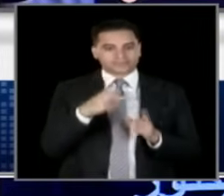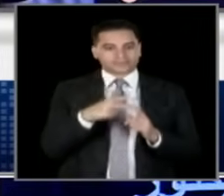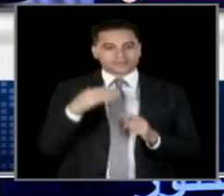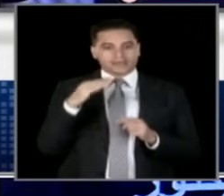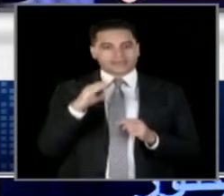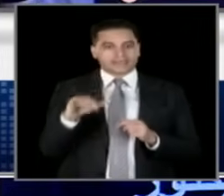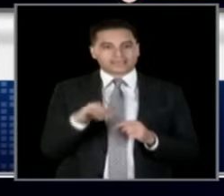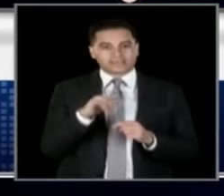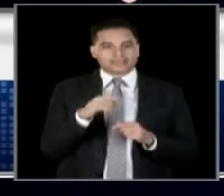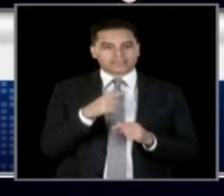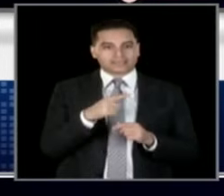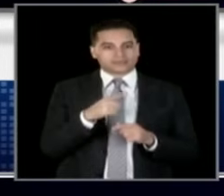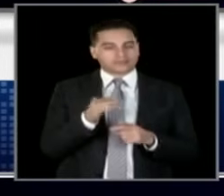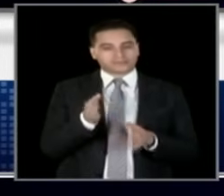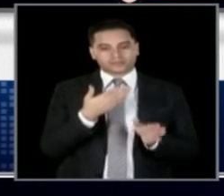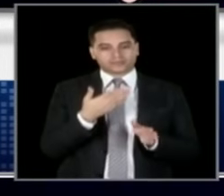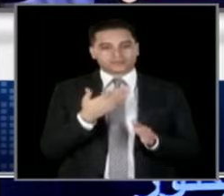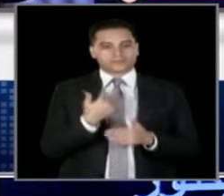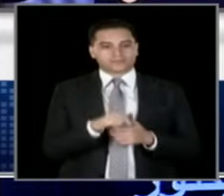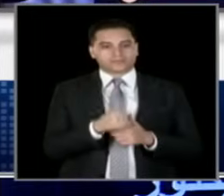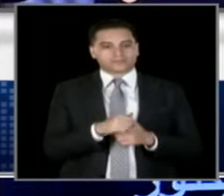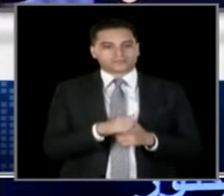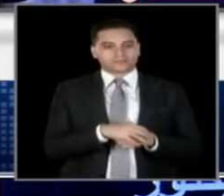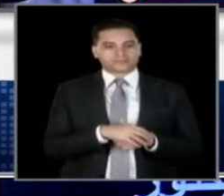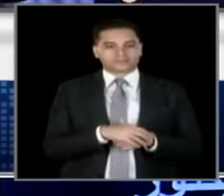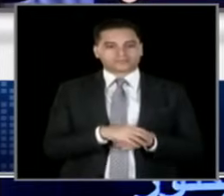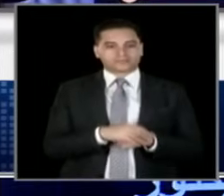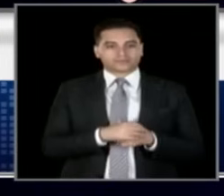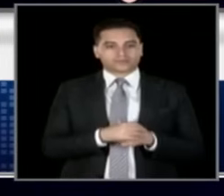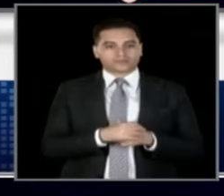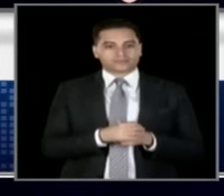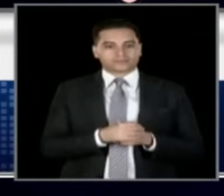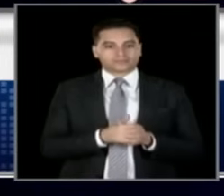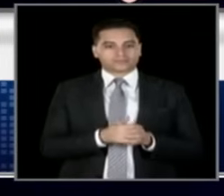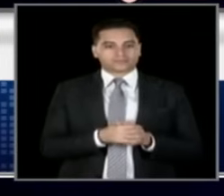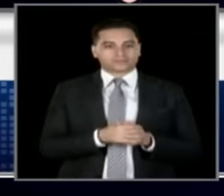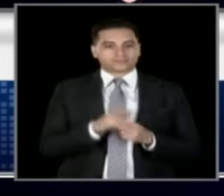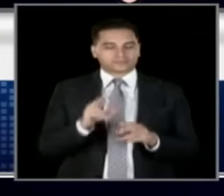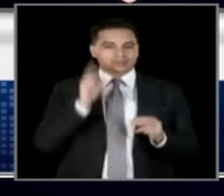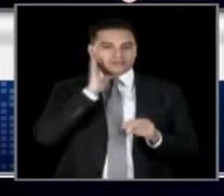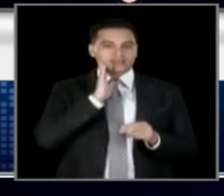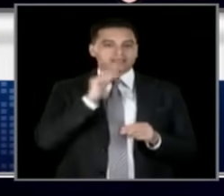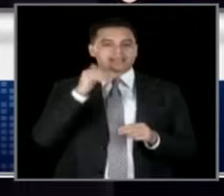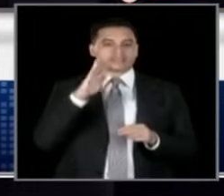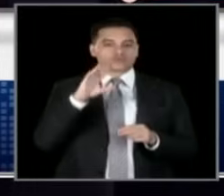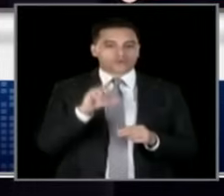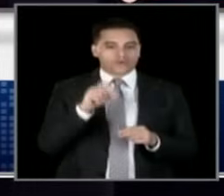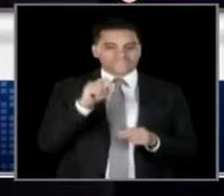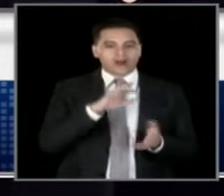جابر إريتري برافو عليك صح عندك اتنين نفس المرة اللي فاتت يوسف